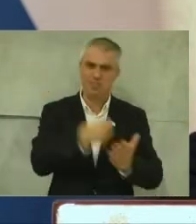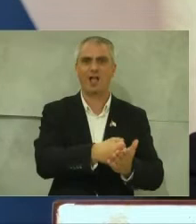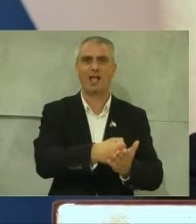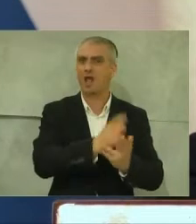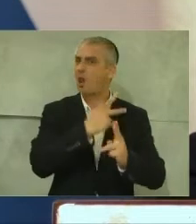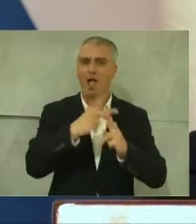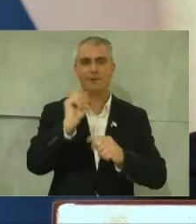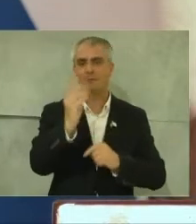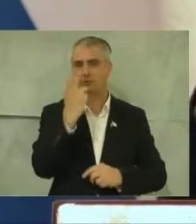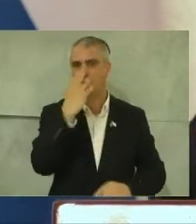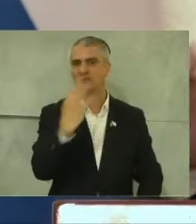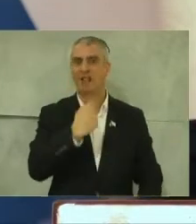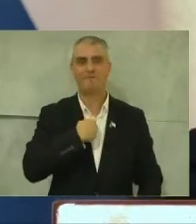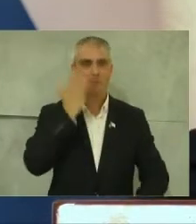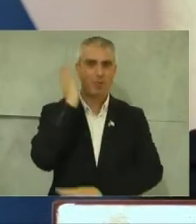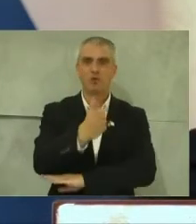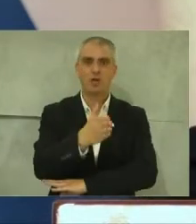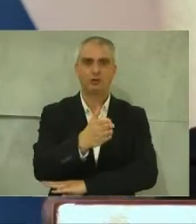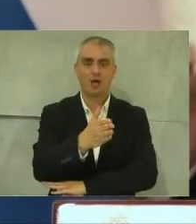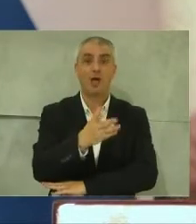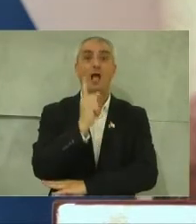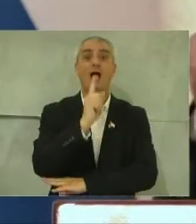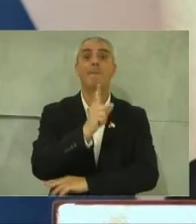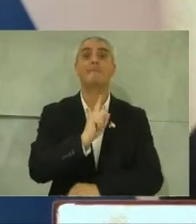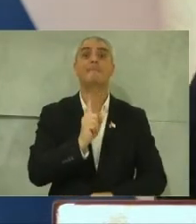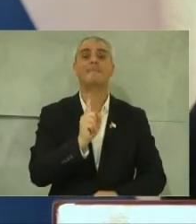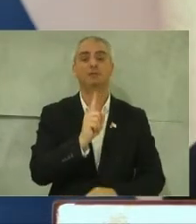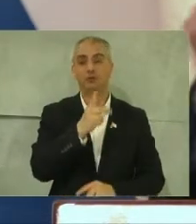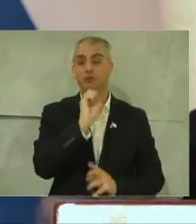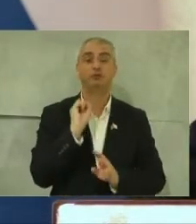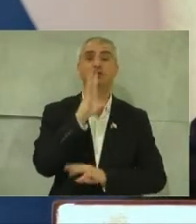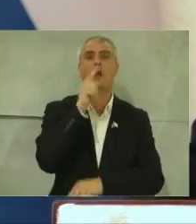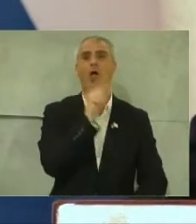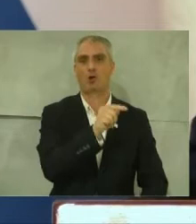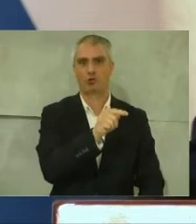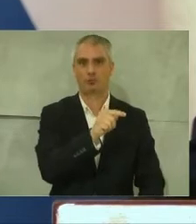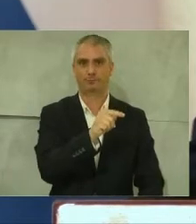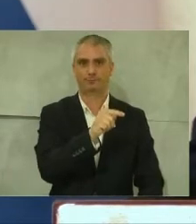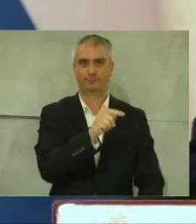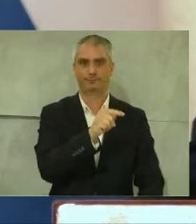לא רק במי שפוגע בנו ישירות, אלא גם במי ששלח אותו.